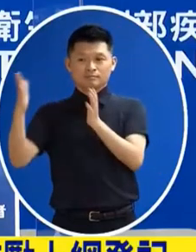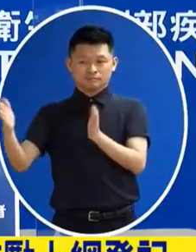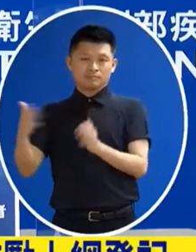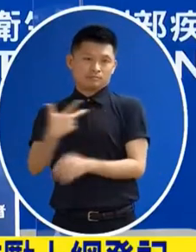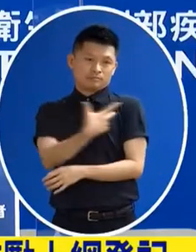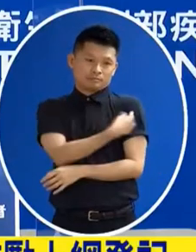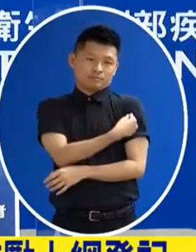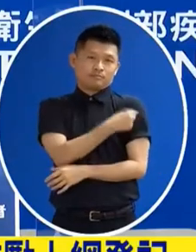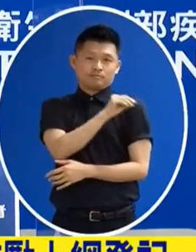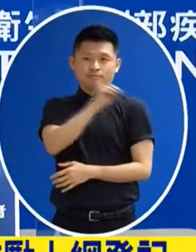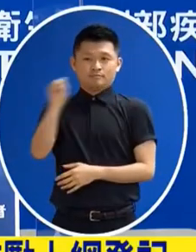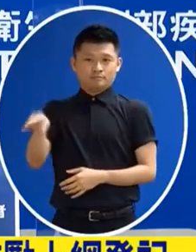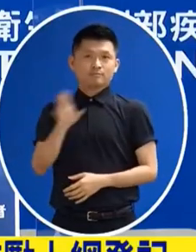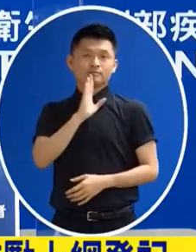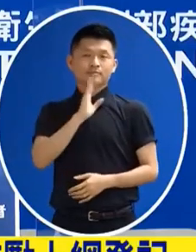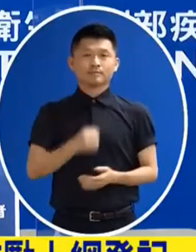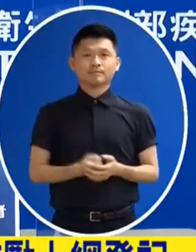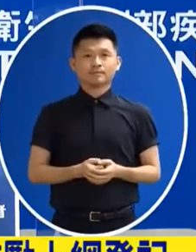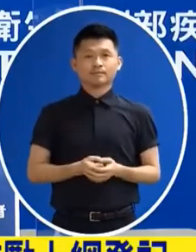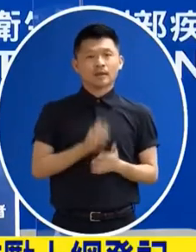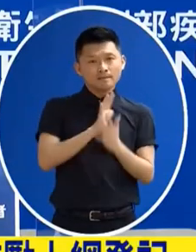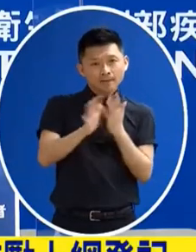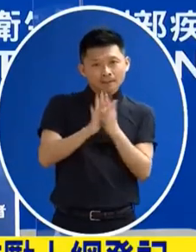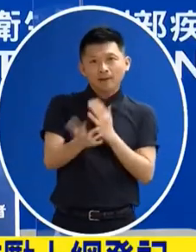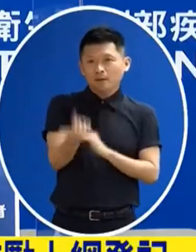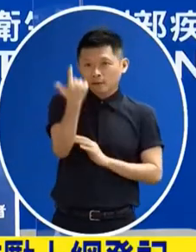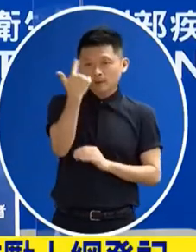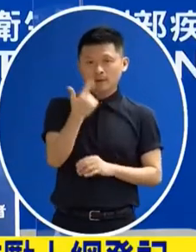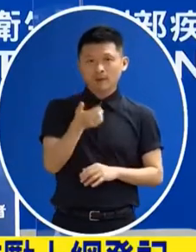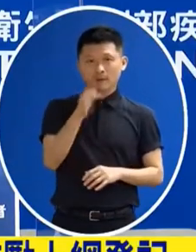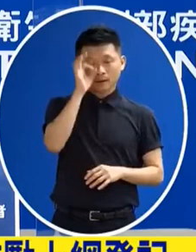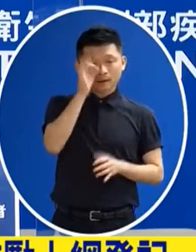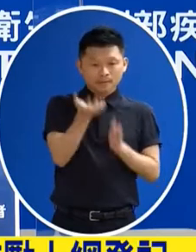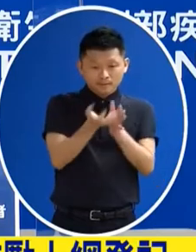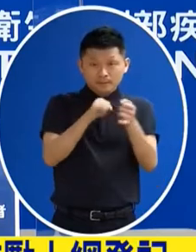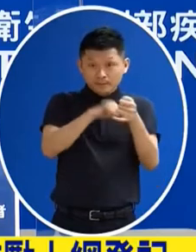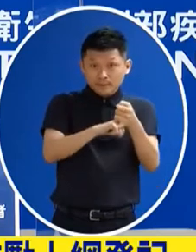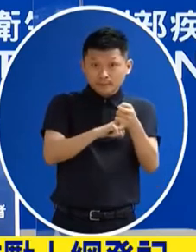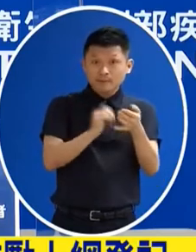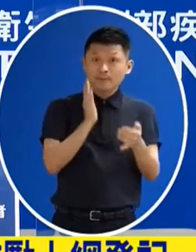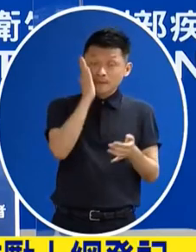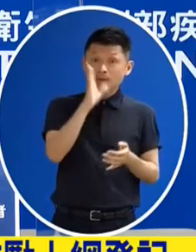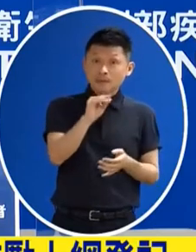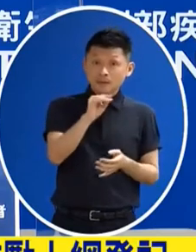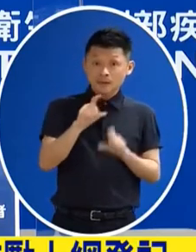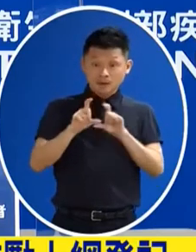象。好，那我们会尽快，我们看这是预约的情况。好，那疫苗我